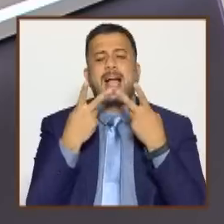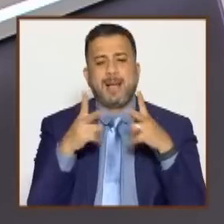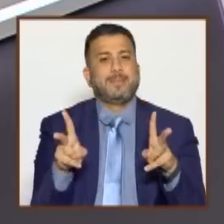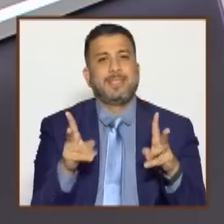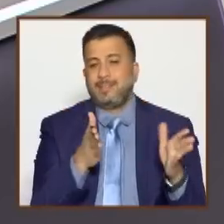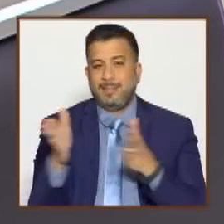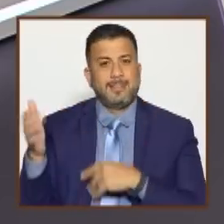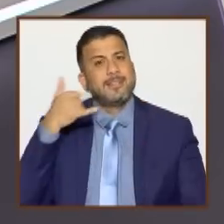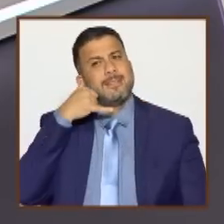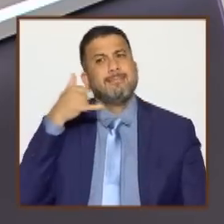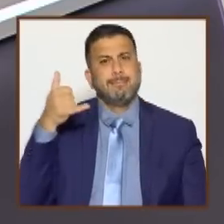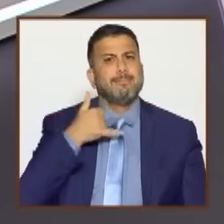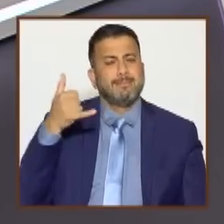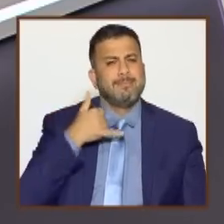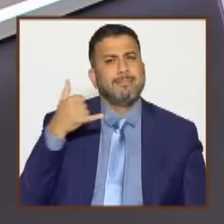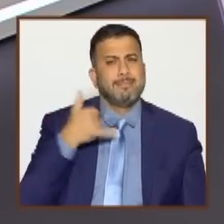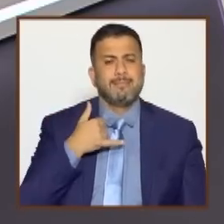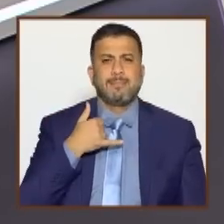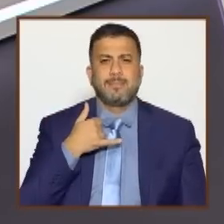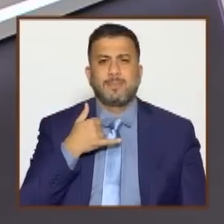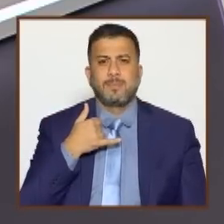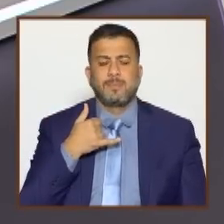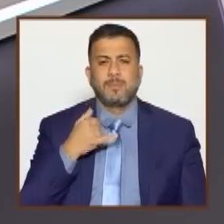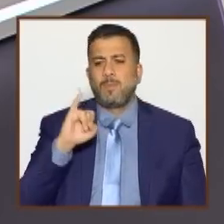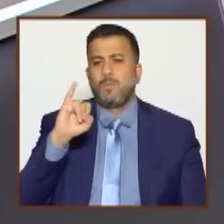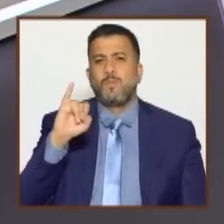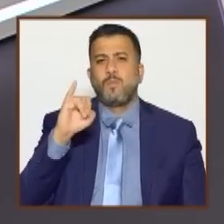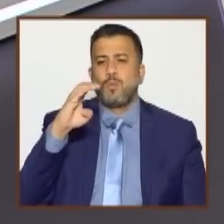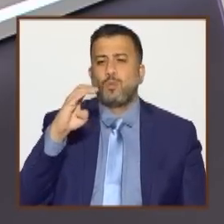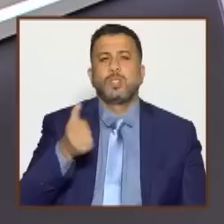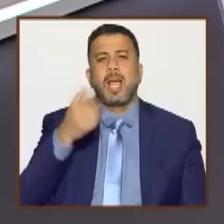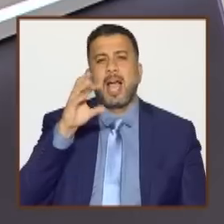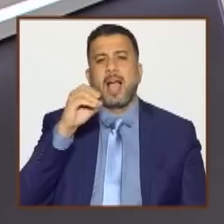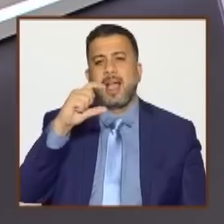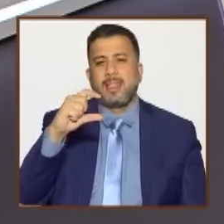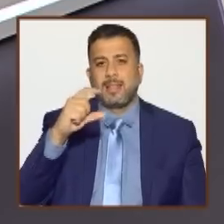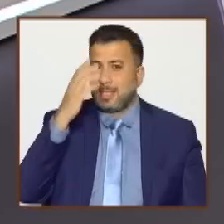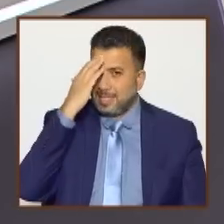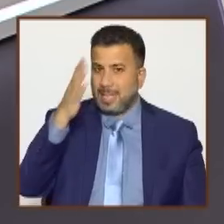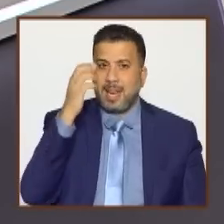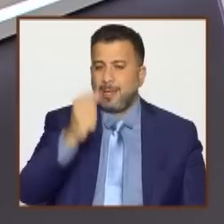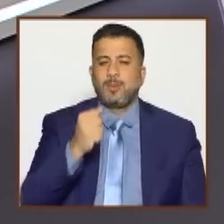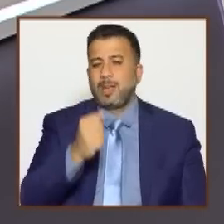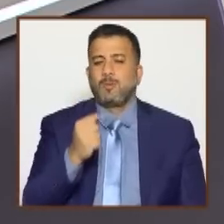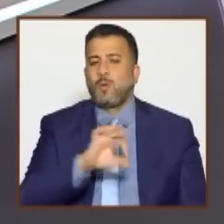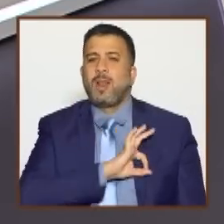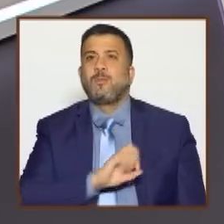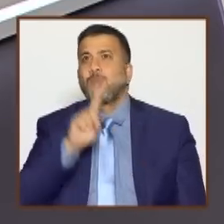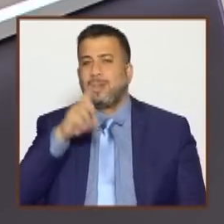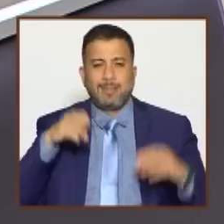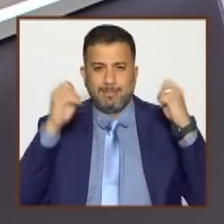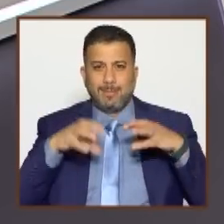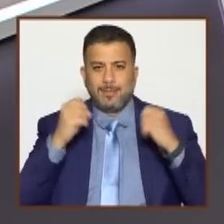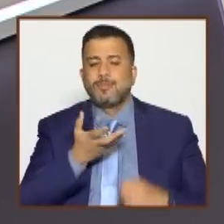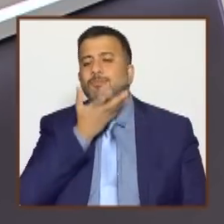المجموعة من الاتصالات. تفضل يا مجاهد. السلام عليكم ورحمة الله وبركاته يا حبيب. عليكم السلام ورحمة الله